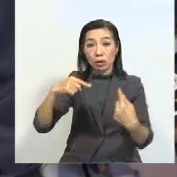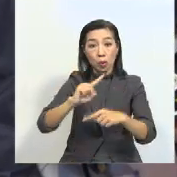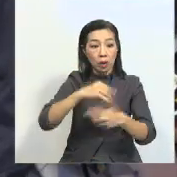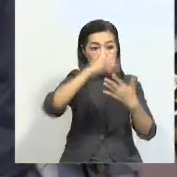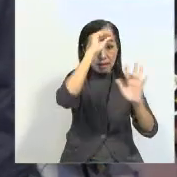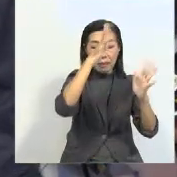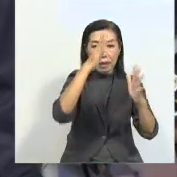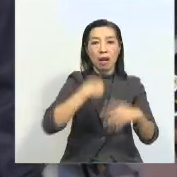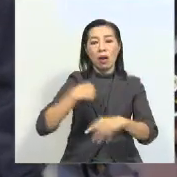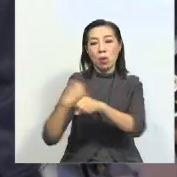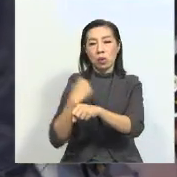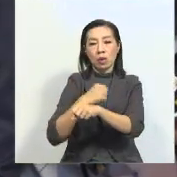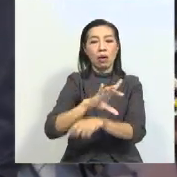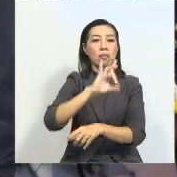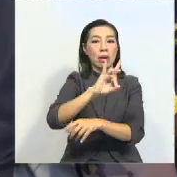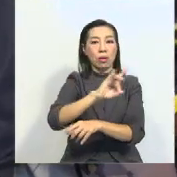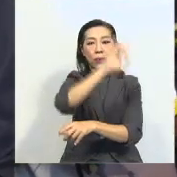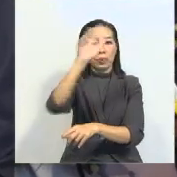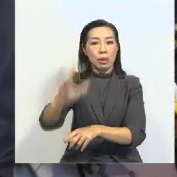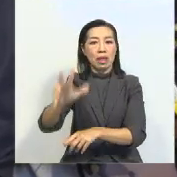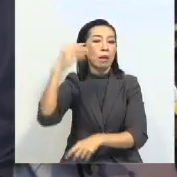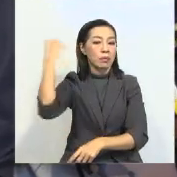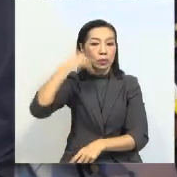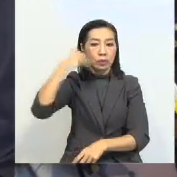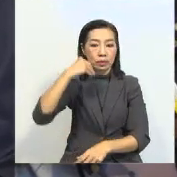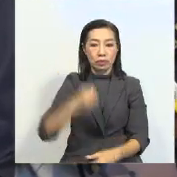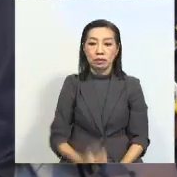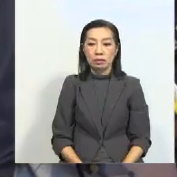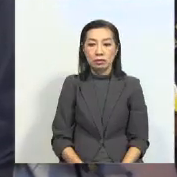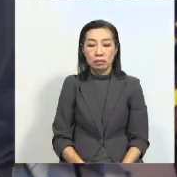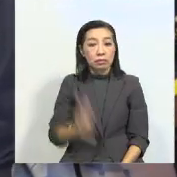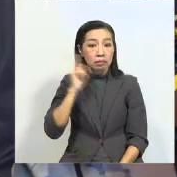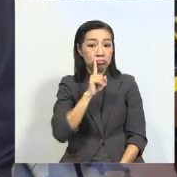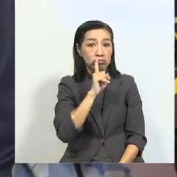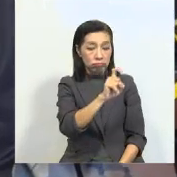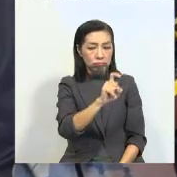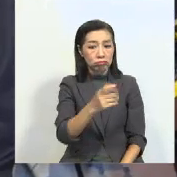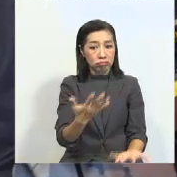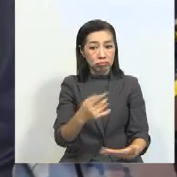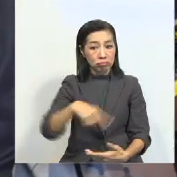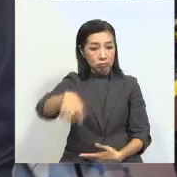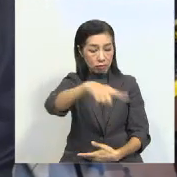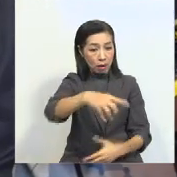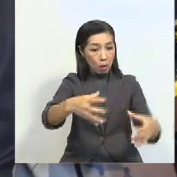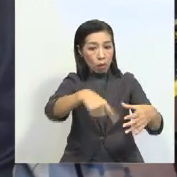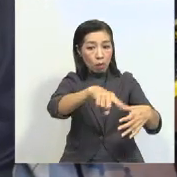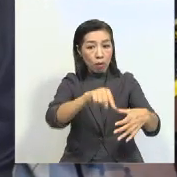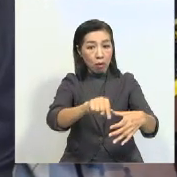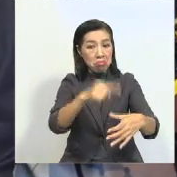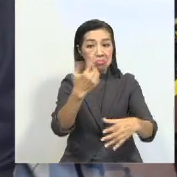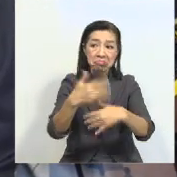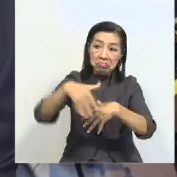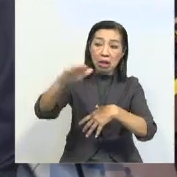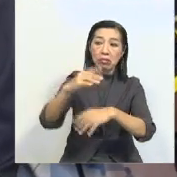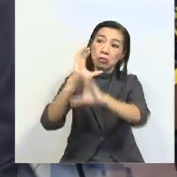กเราจะซ้อมตั้งแต่8โมงถึงบ่าย3โมงเย็นทุกวันครับ แล้วเราไม่ได้ไปเที่ยวดู